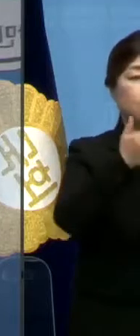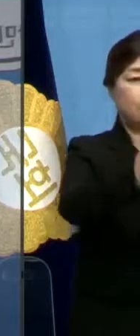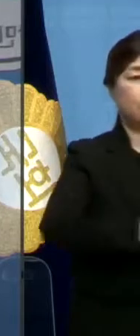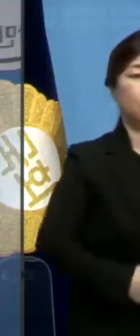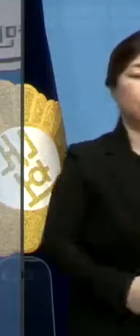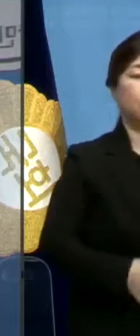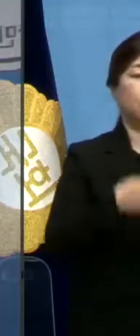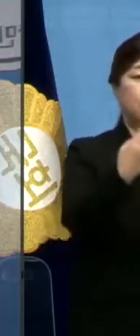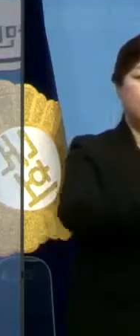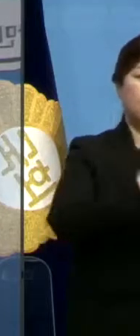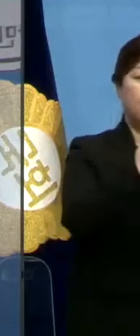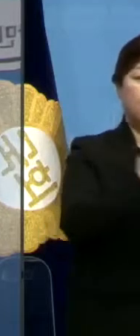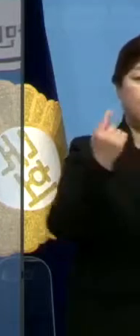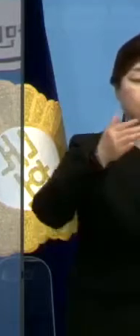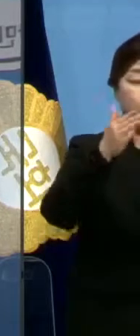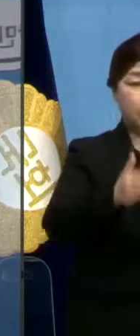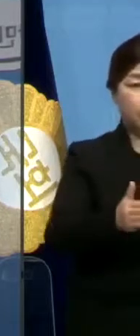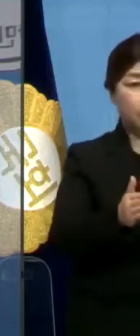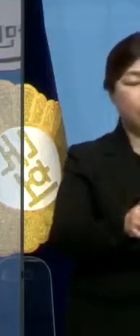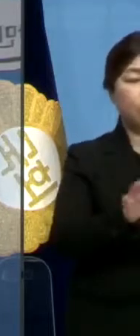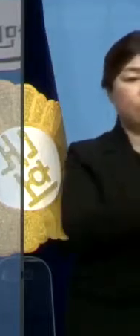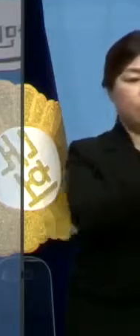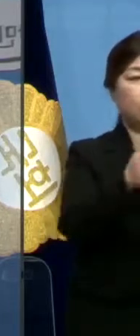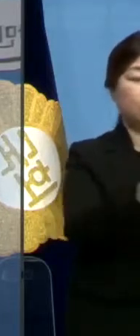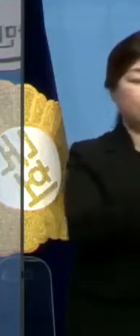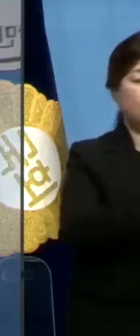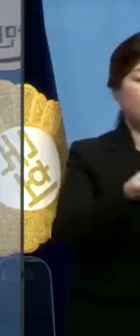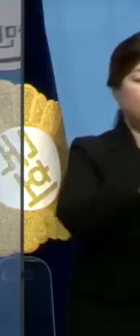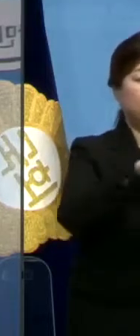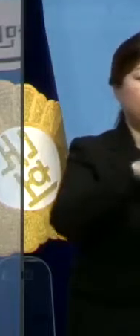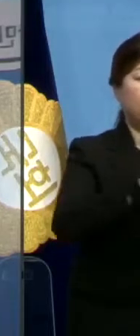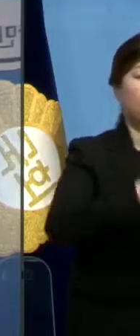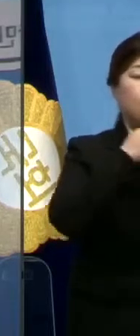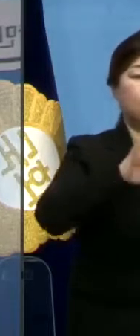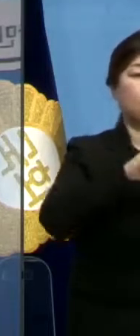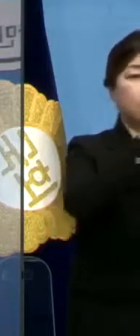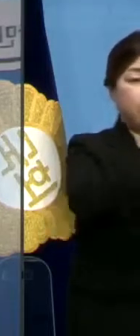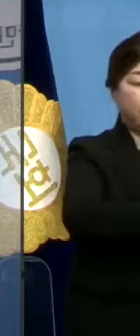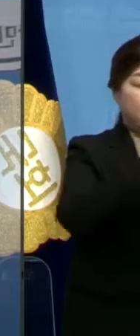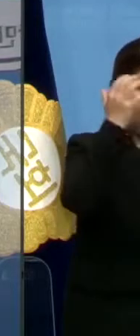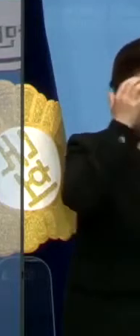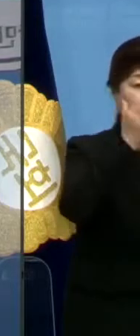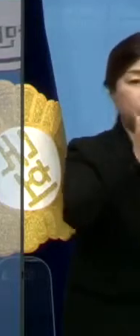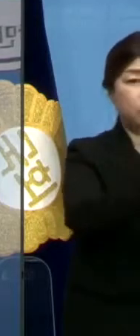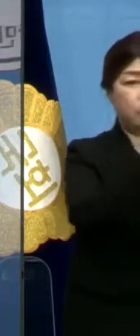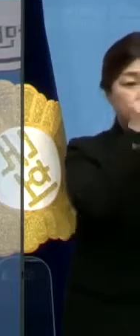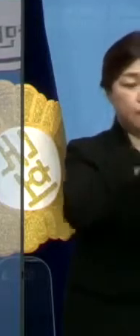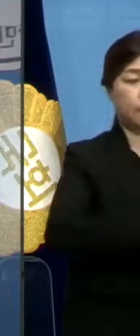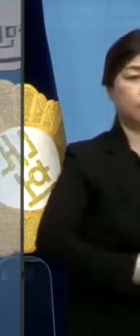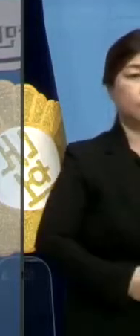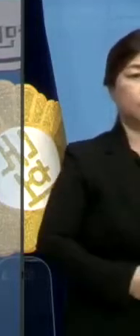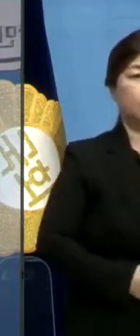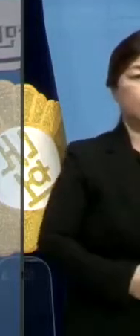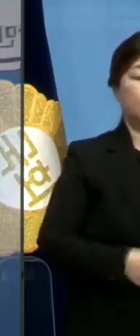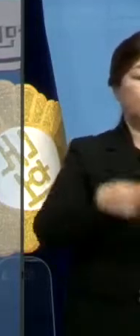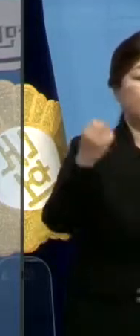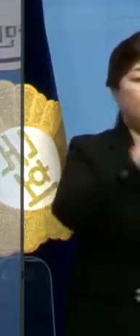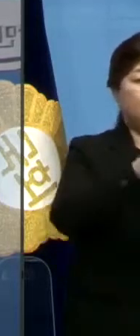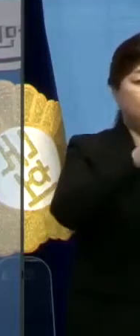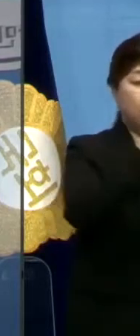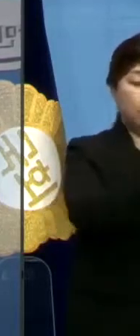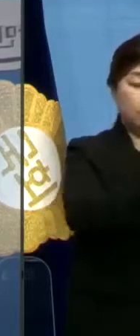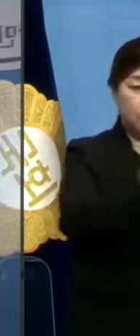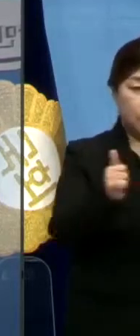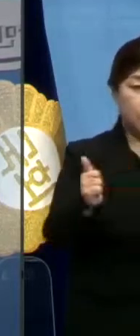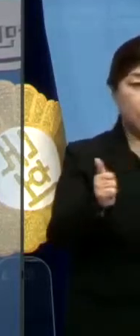지난 1년여 동안 코로나19로 인해 국내는 물론 전 세계가 고통을 당하고 있습니다. 또한 전